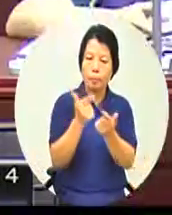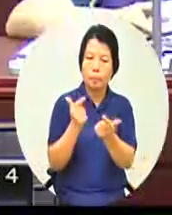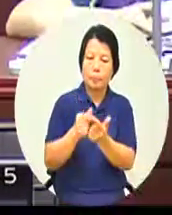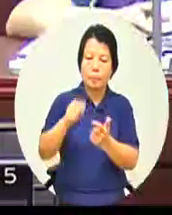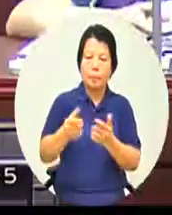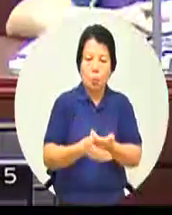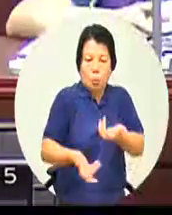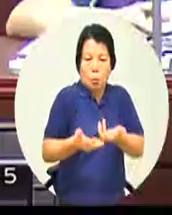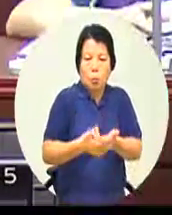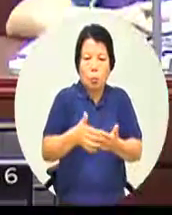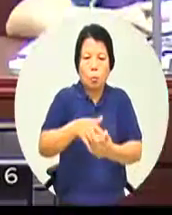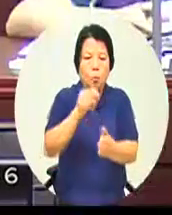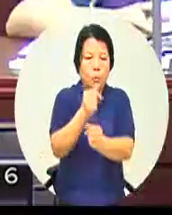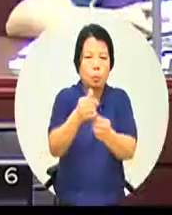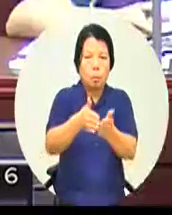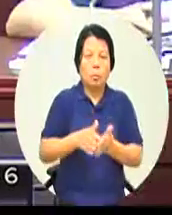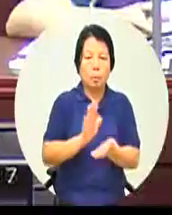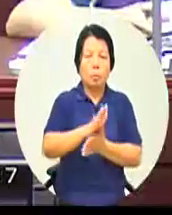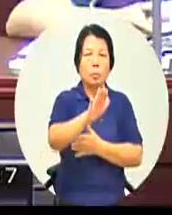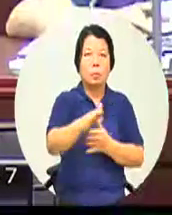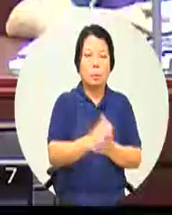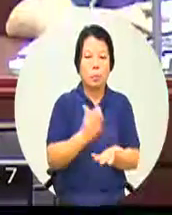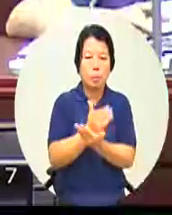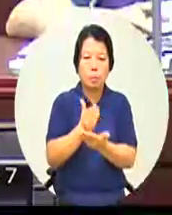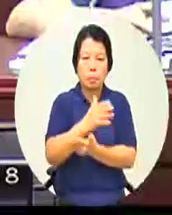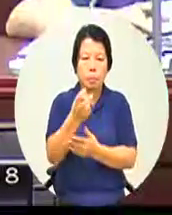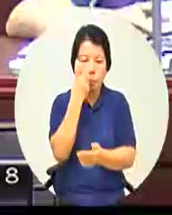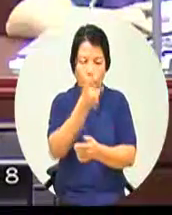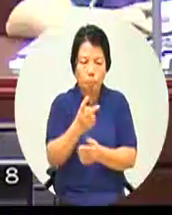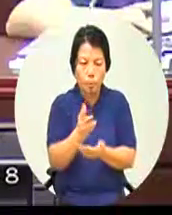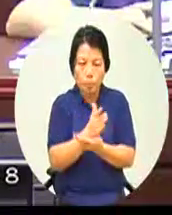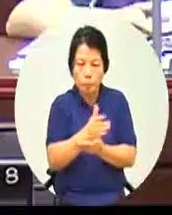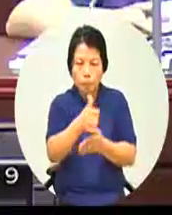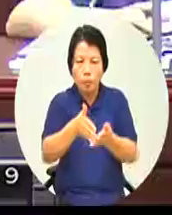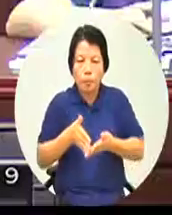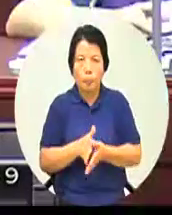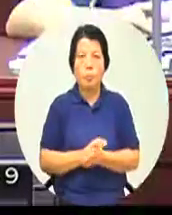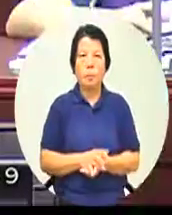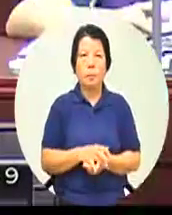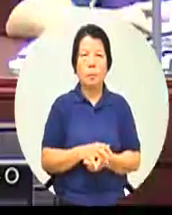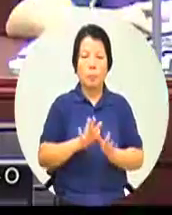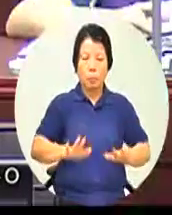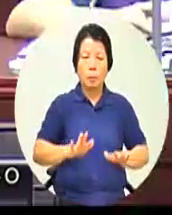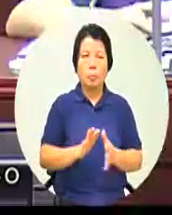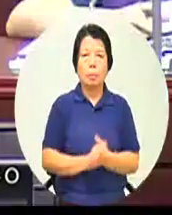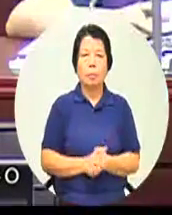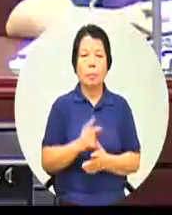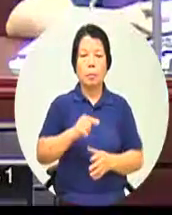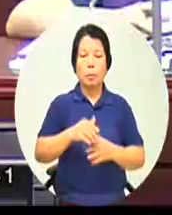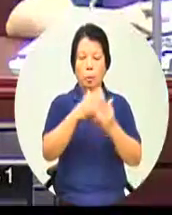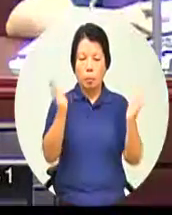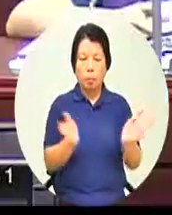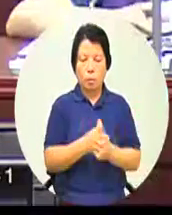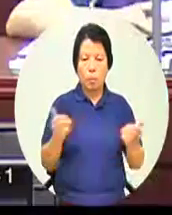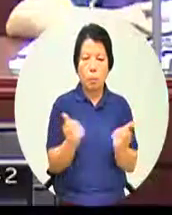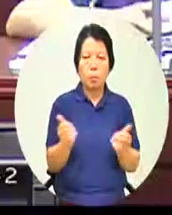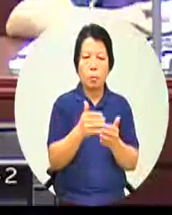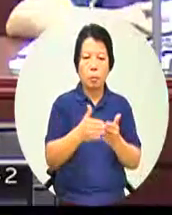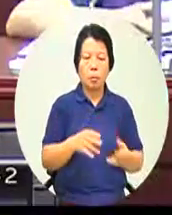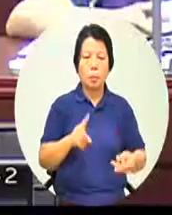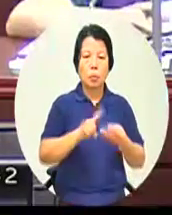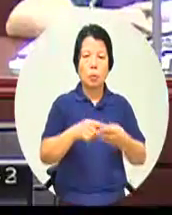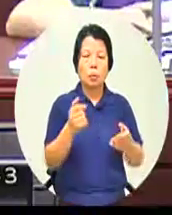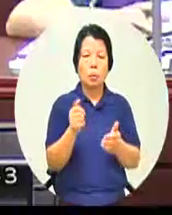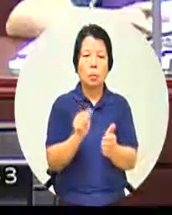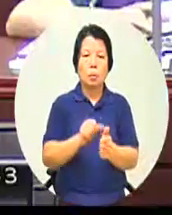饪。所以林园也提到未来的评鉴方式，虽然我们有，但是我觉得我们这一次这个整体问题呢，会由王副局长